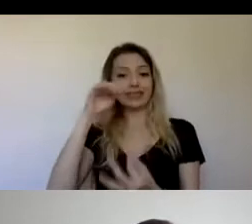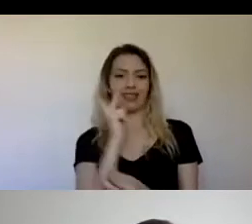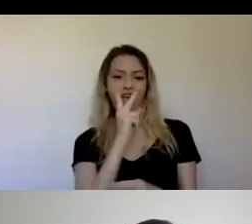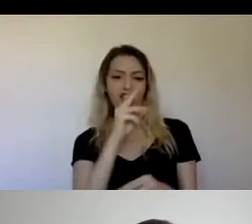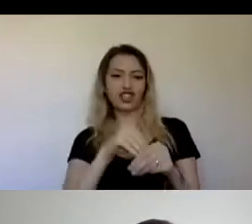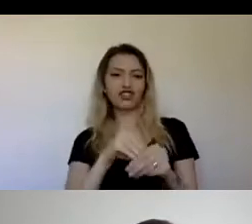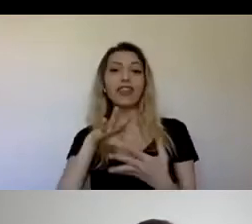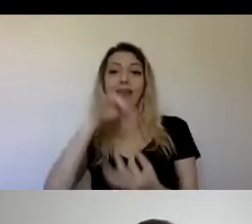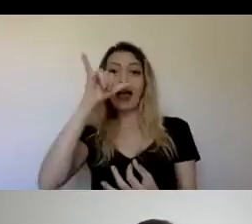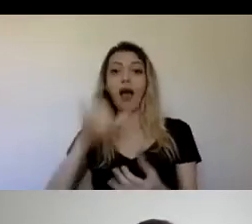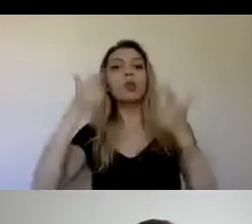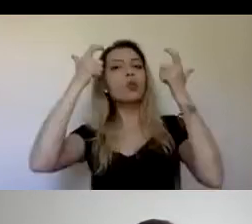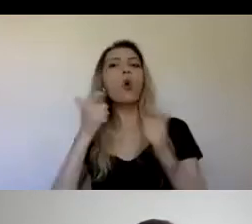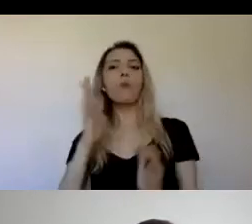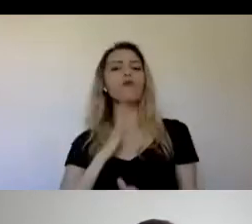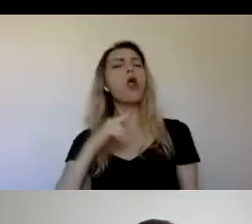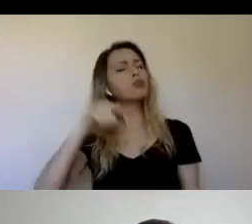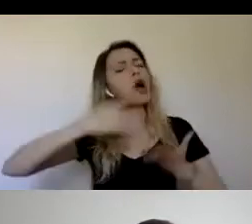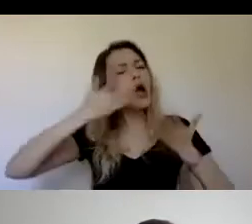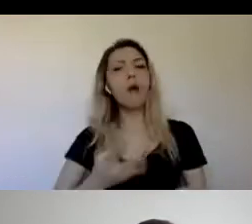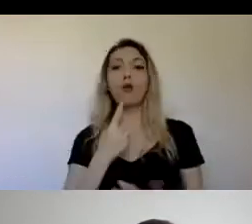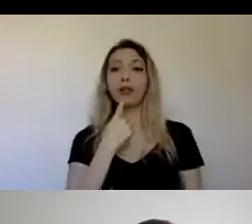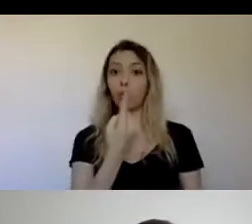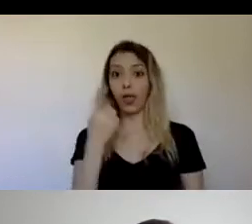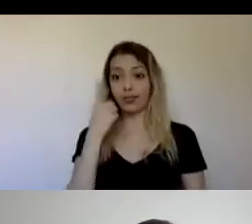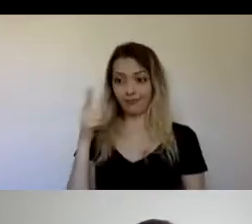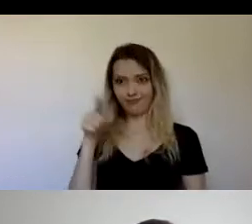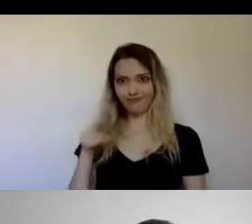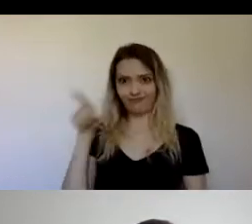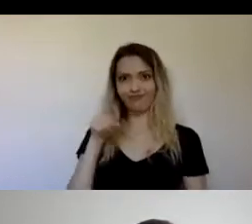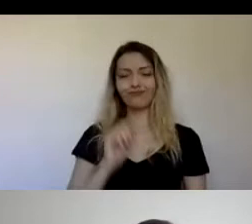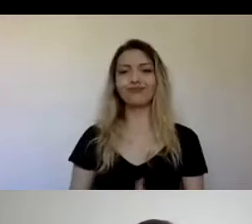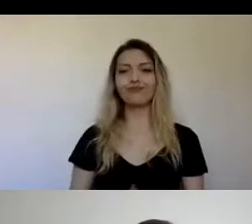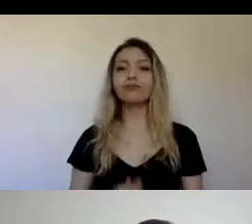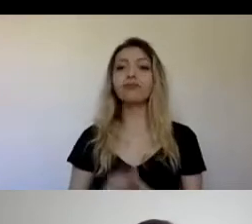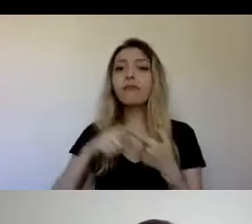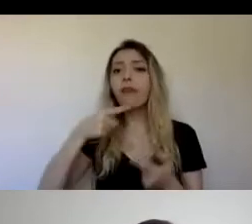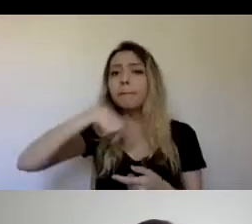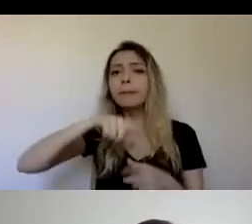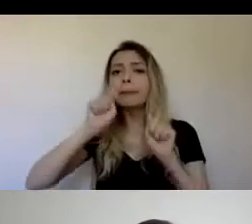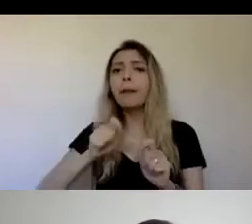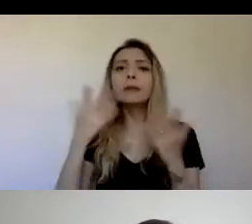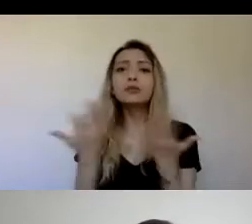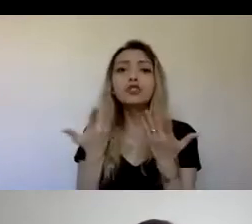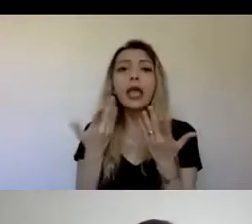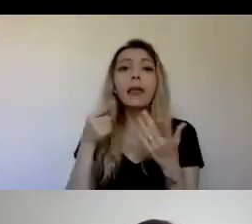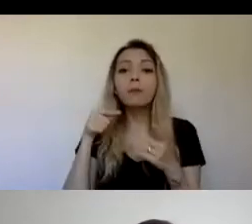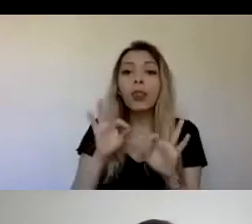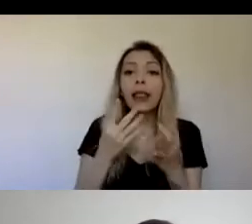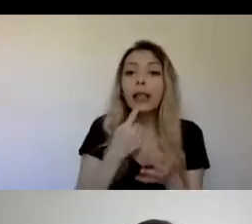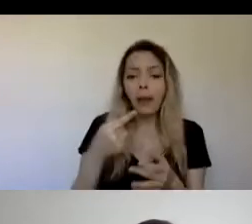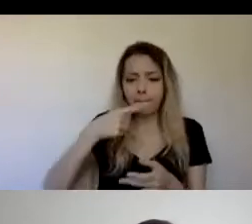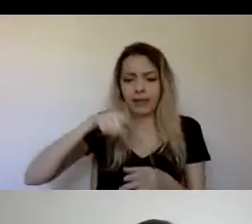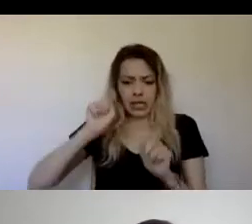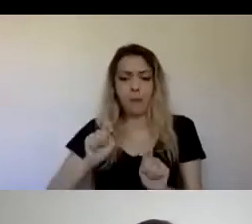da yasal olarak kabul ediyoruz. Ve bizim yaptığımız şeyin izlenmesi gerekiyor diyorlar